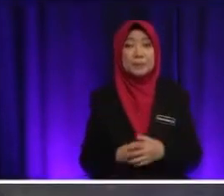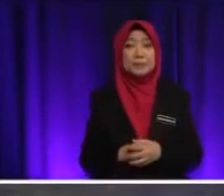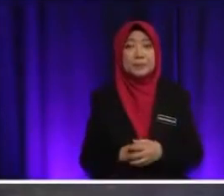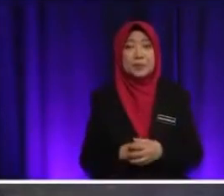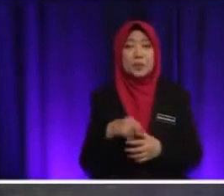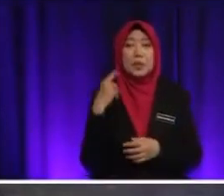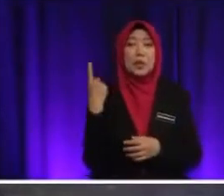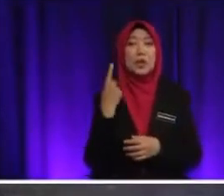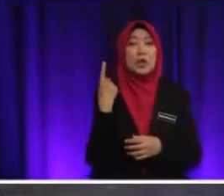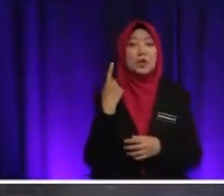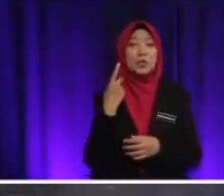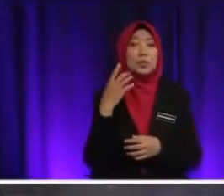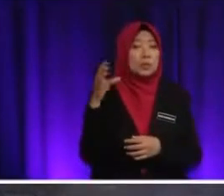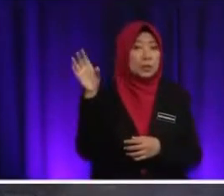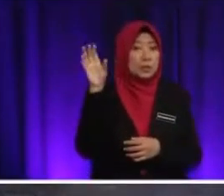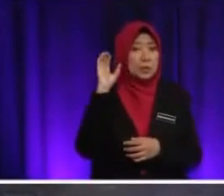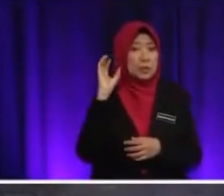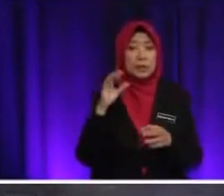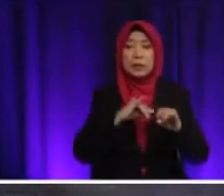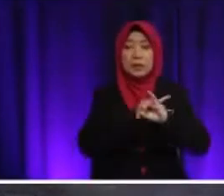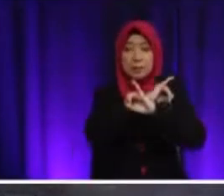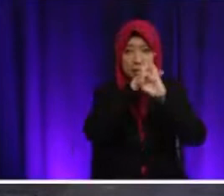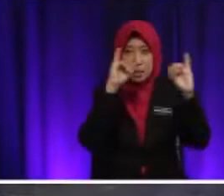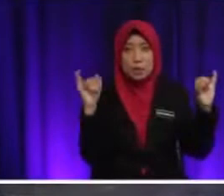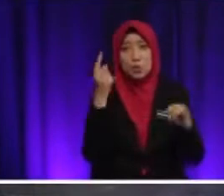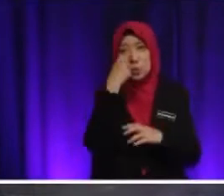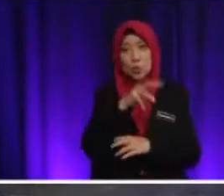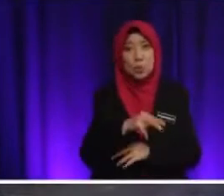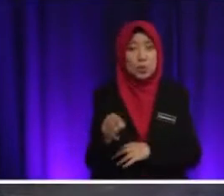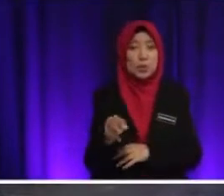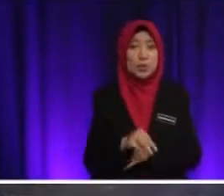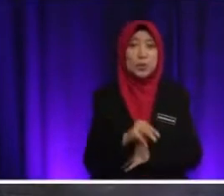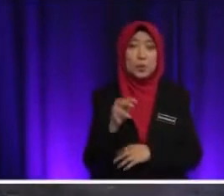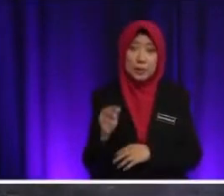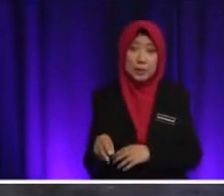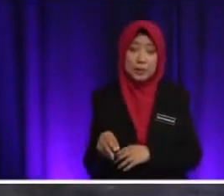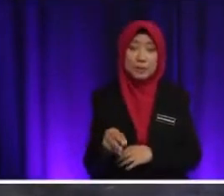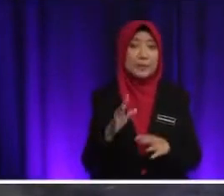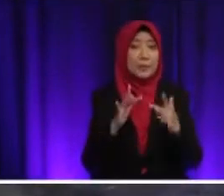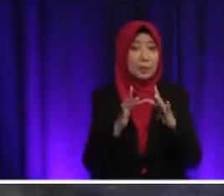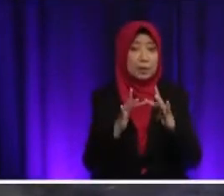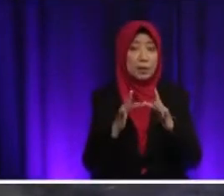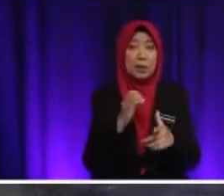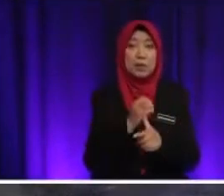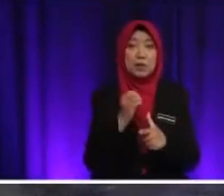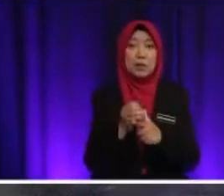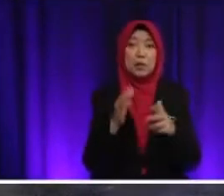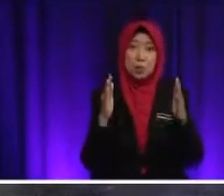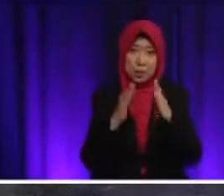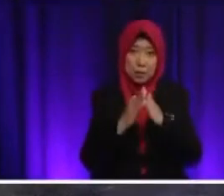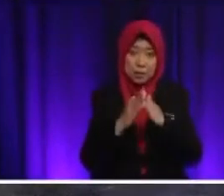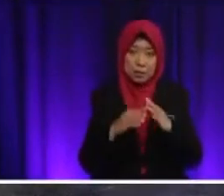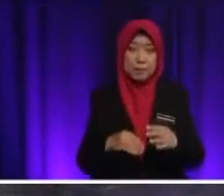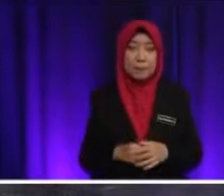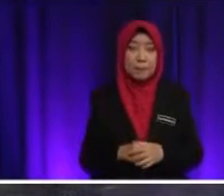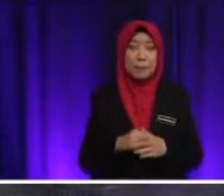Selalu dengar. Tapi hari ini kita nak jelaskan. Betul. Lagi kepada murid-murid sekalian yang berada di dalam Google Meet ataupun berada di luar sana. Okey,